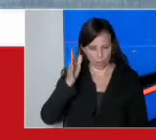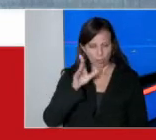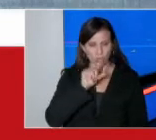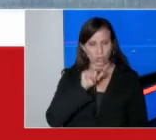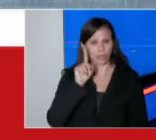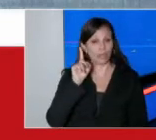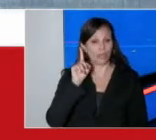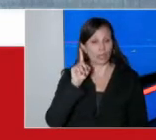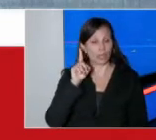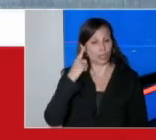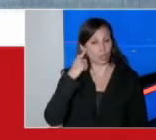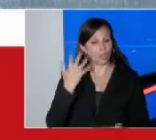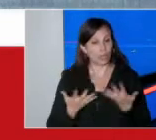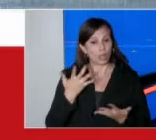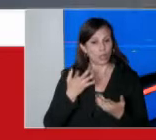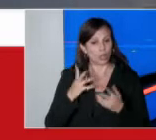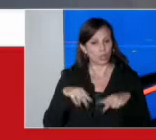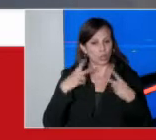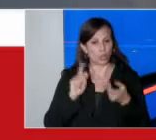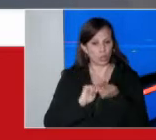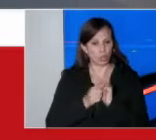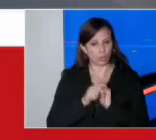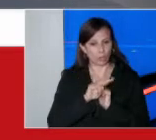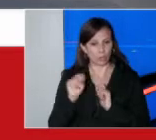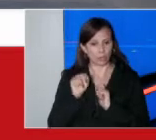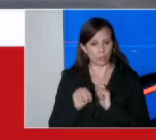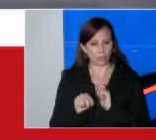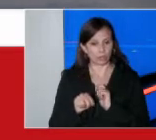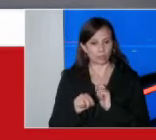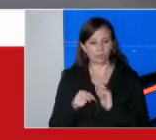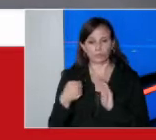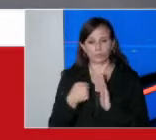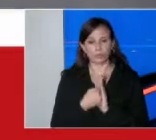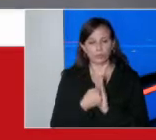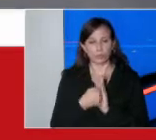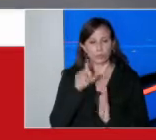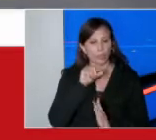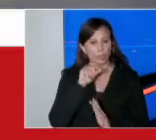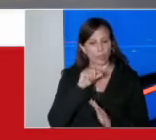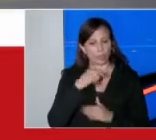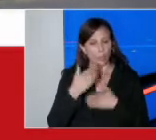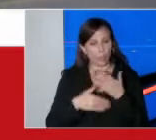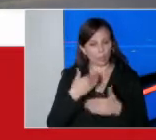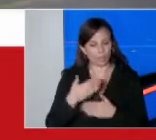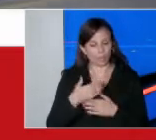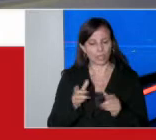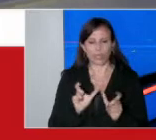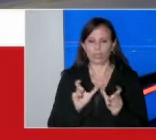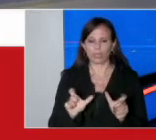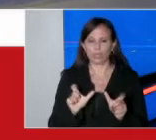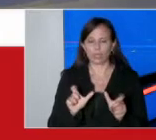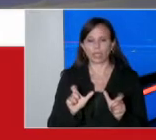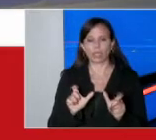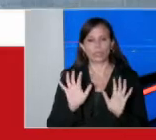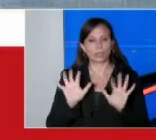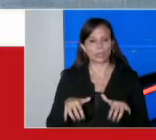האם אנחנו יכולים להעריך שיהיה כאן שינויים בדיוק בעניינים הללו? הרי בסוף טוויטר היא זאת שהובילה את המהלך של חסימת הנשיא